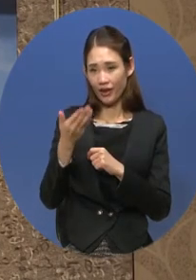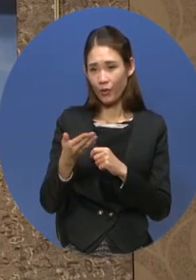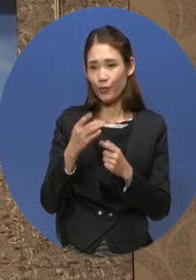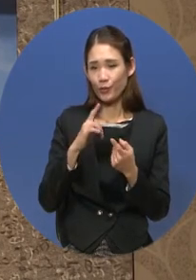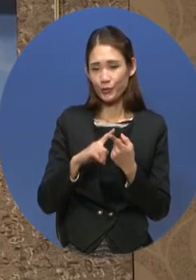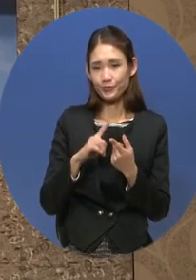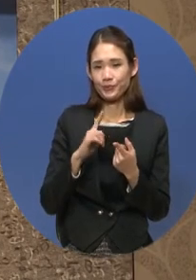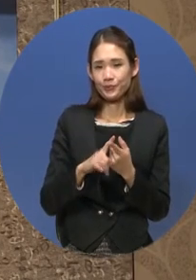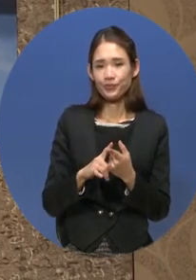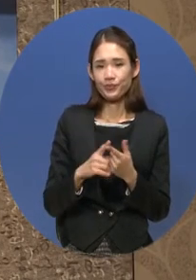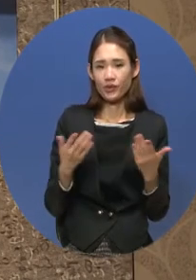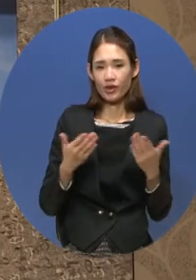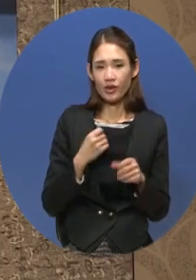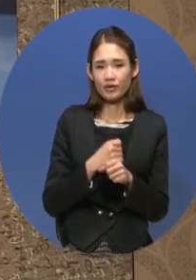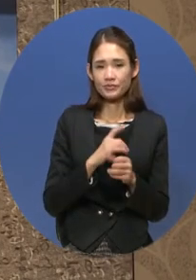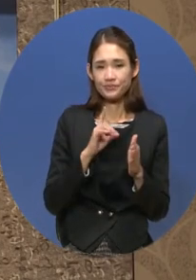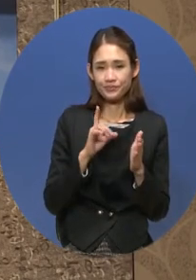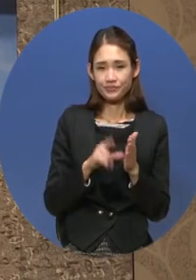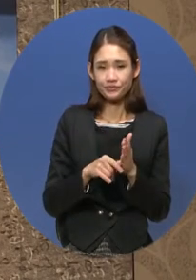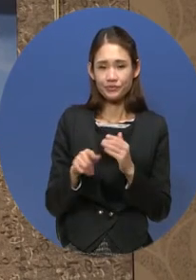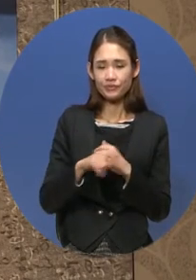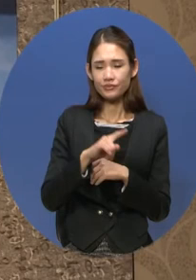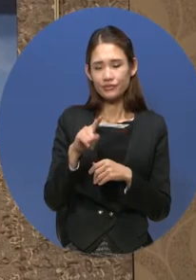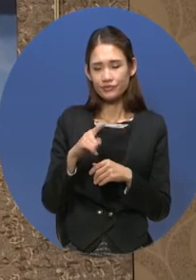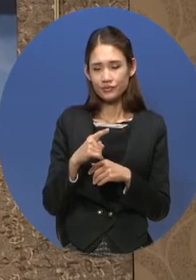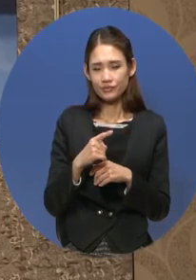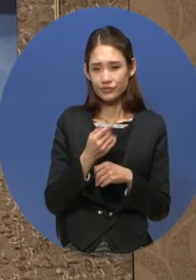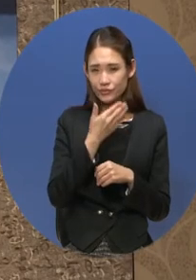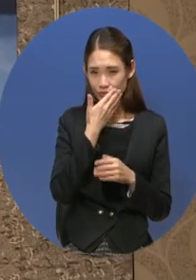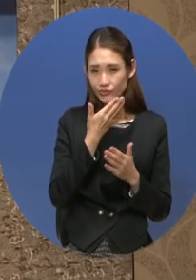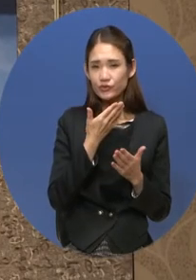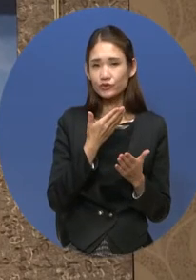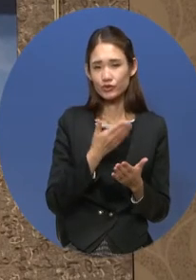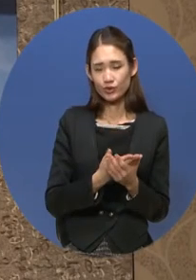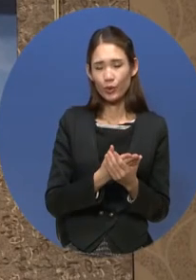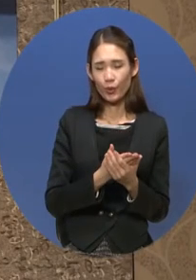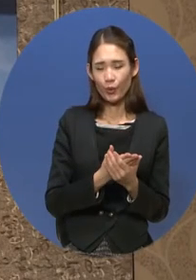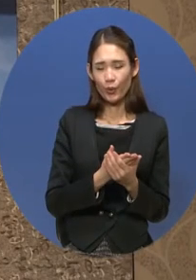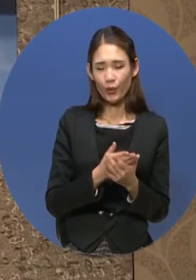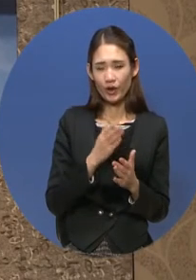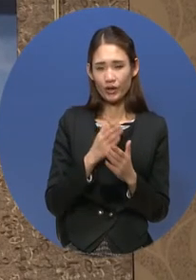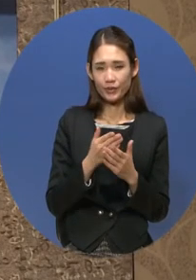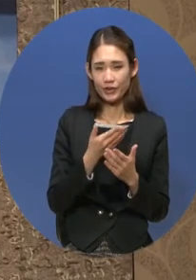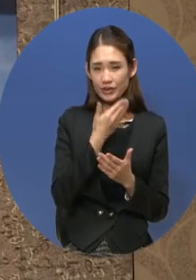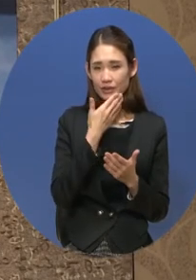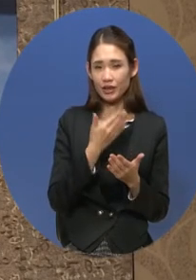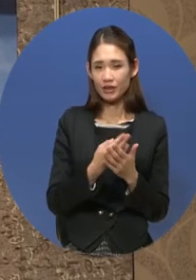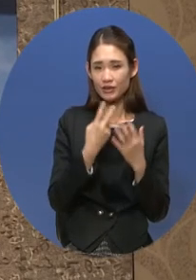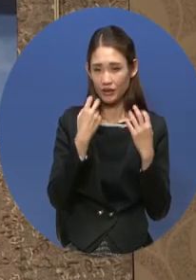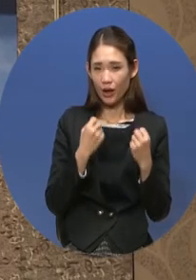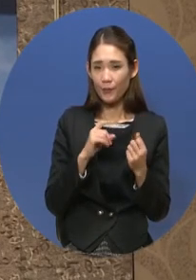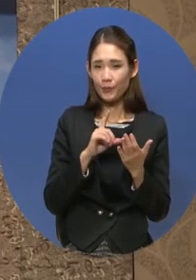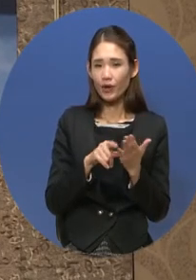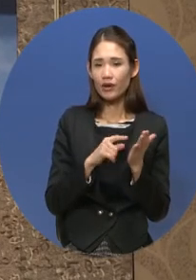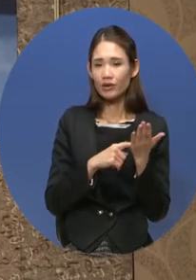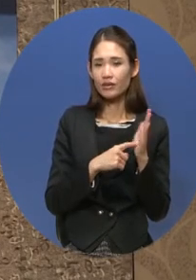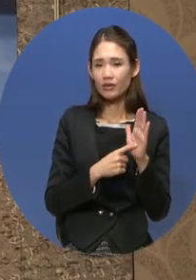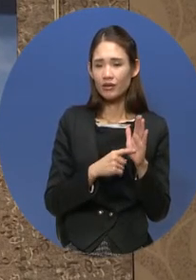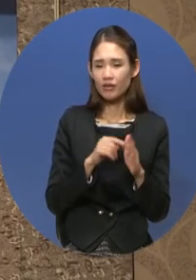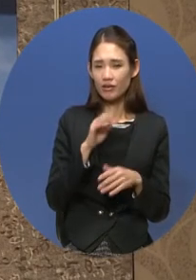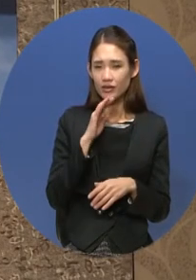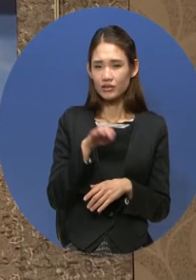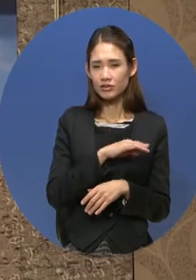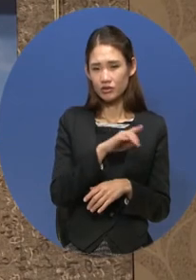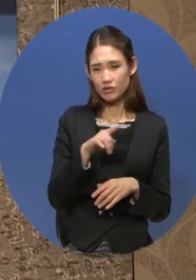이런 일들을 해줄 때 그들에게는 굉장한 이제 생사의 갈림길에서 살아났다라는 표현을 했을 때 네. 아 정말